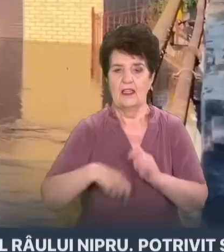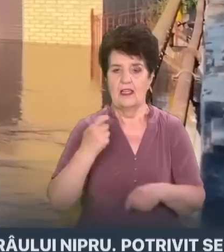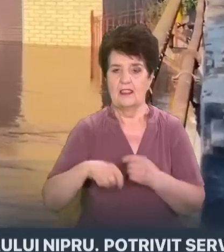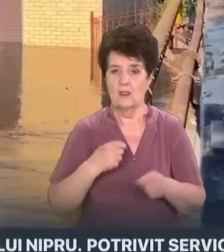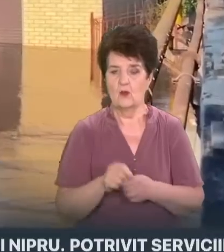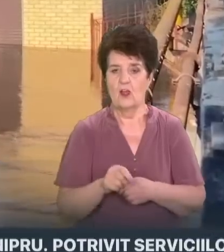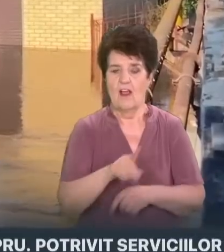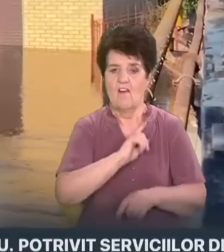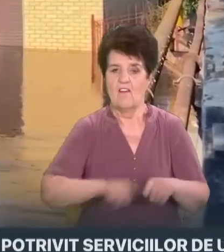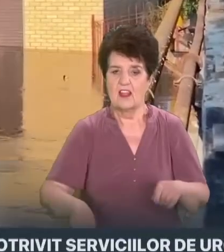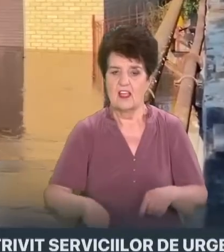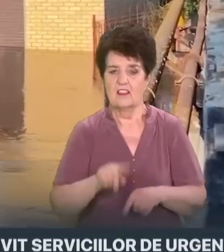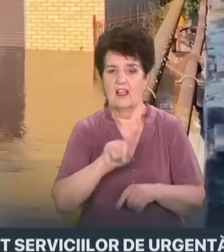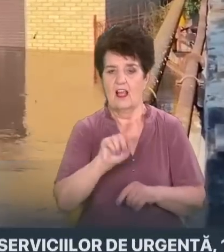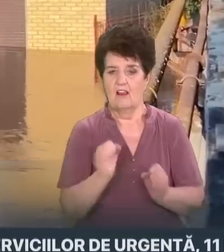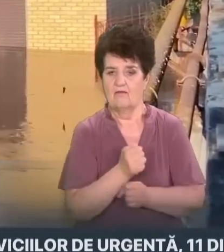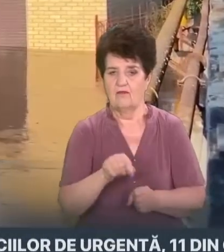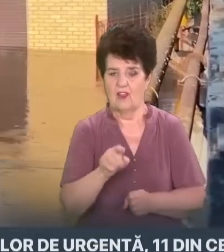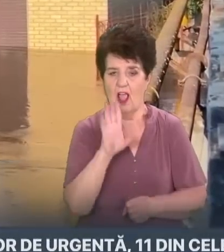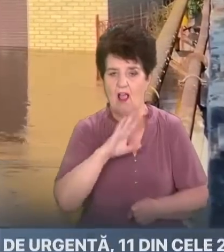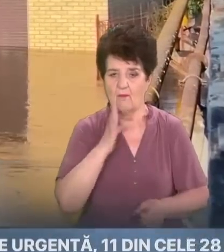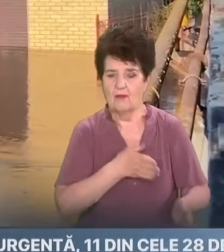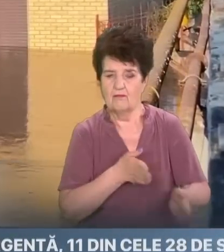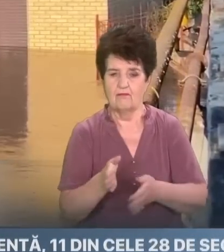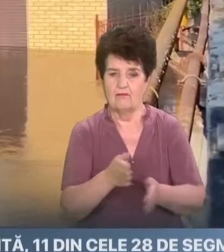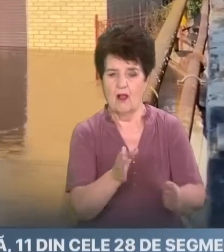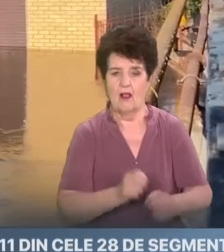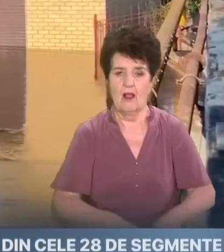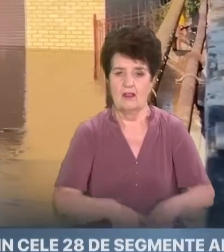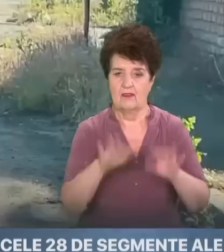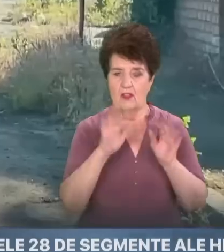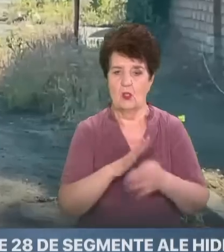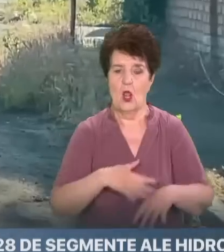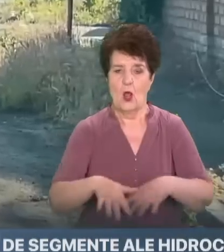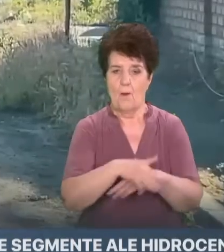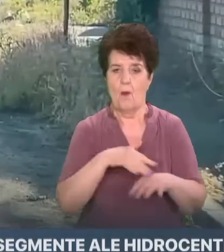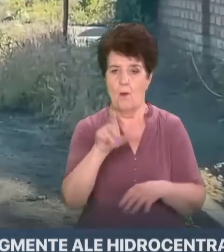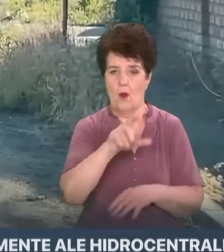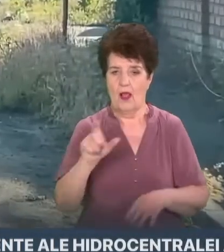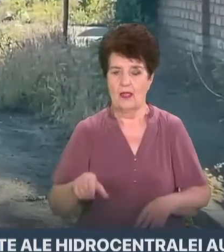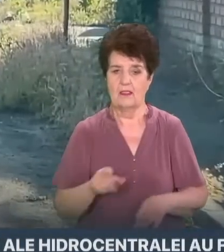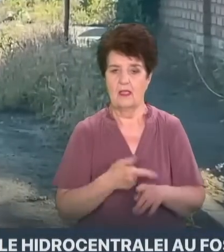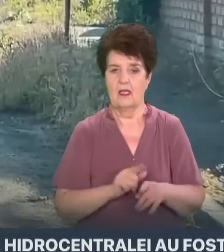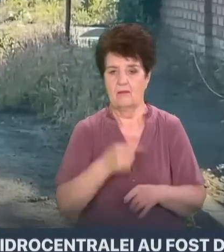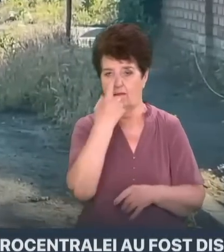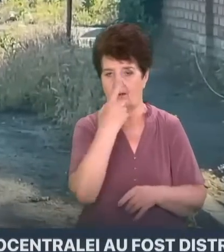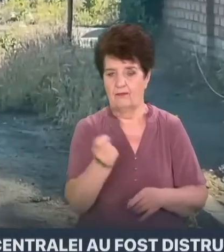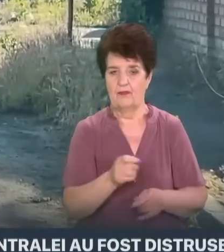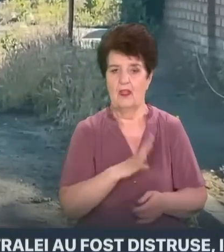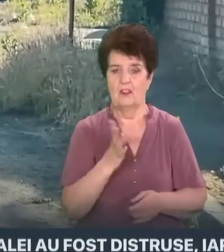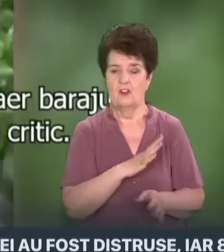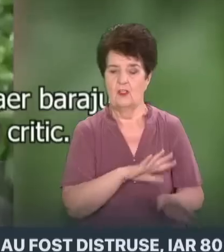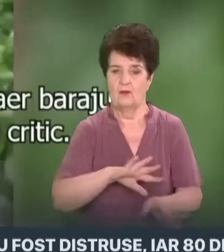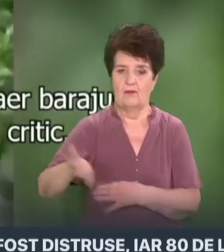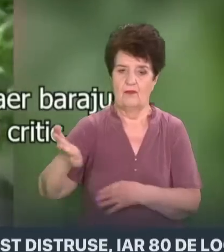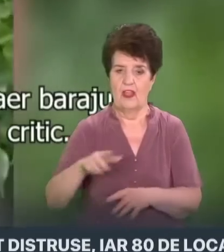viteza și volumul de apă, precum și zonele care ar putea fi inundate. Populația din localitățile limitrofe a fost sfătuită să părăsească